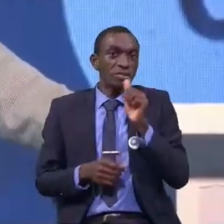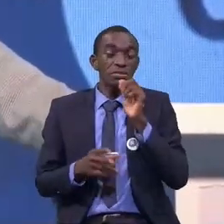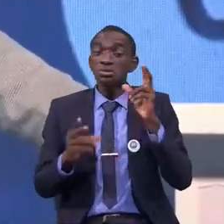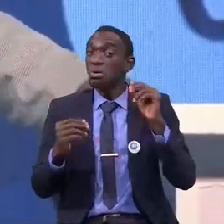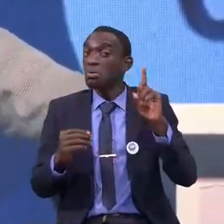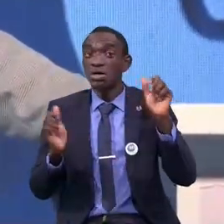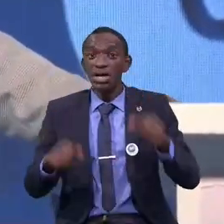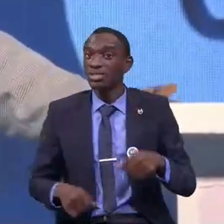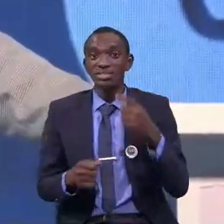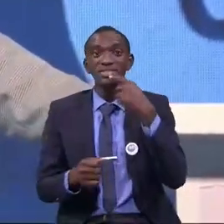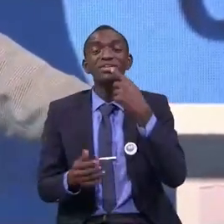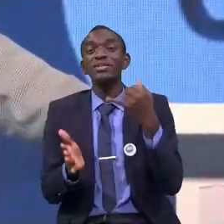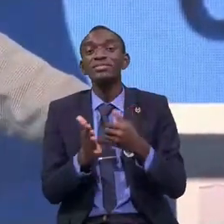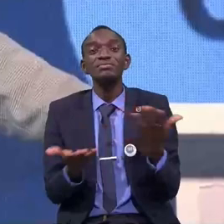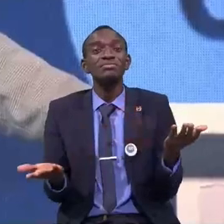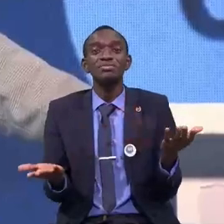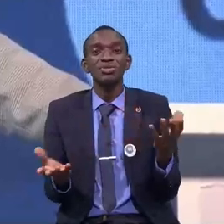ça.